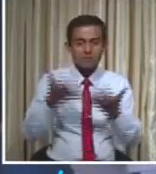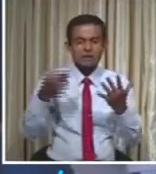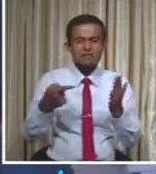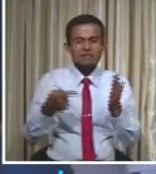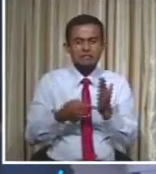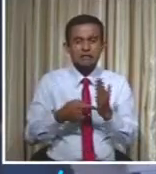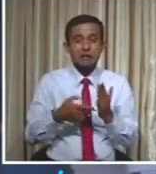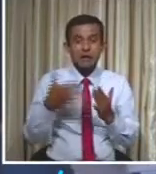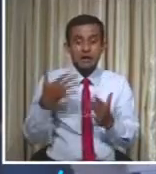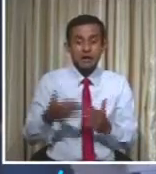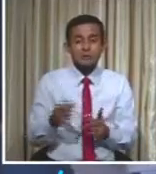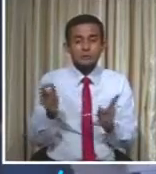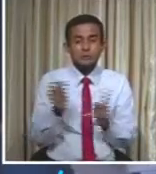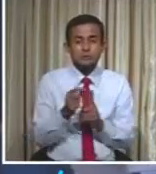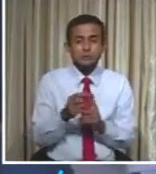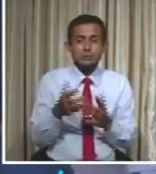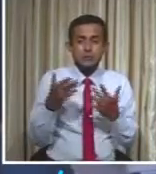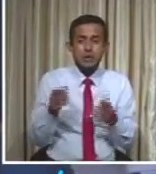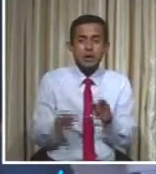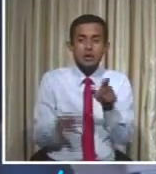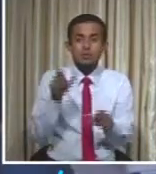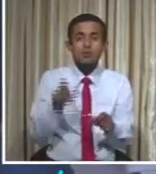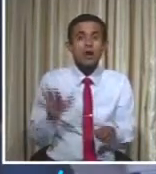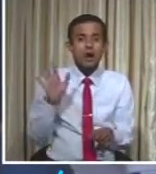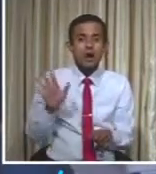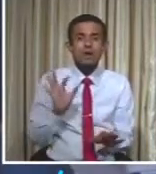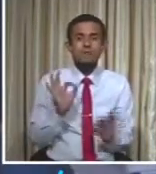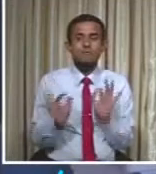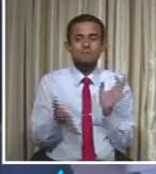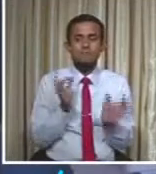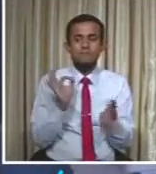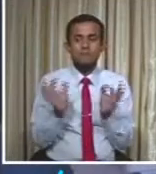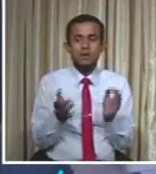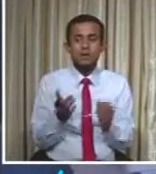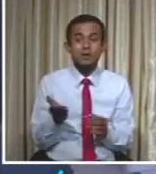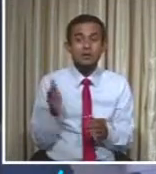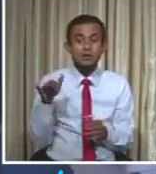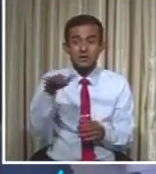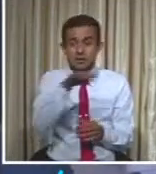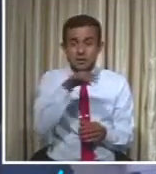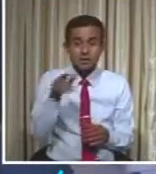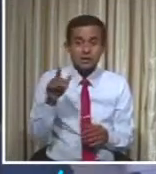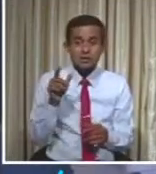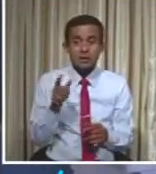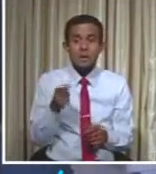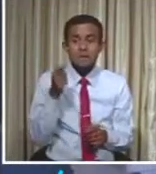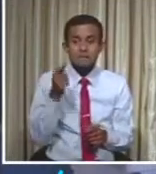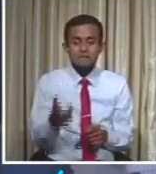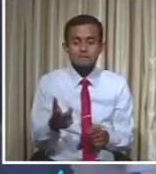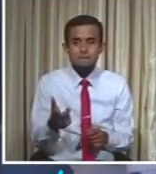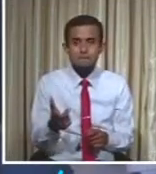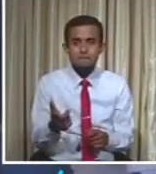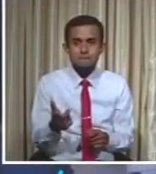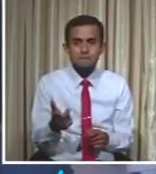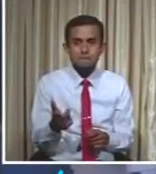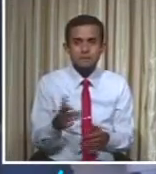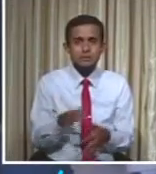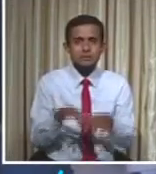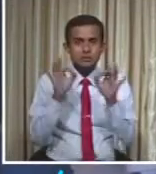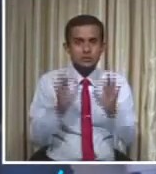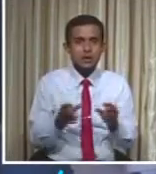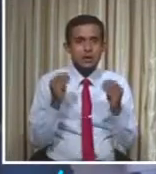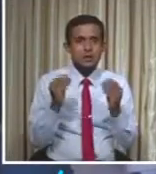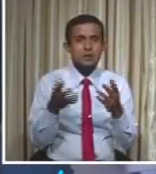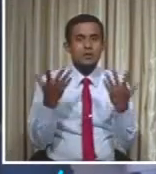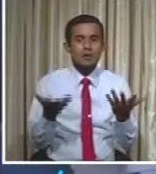පත් වෙන දරිද්‍රතාවෙන් පෙළෙන ජනතාවක් ඉන්නේ වතු කර ජනතාව එයගේ පඩිය හරියාකාරව ලැබෙන්නේ